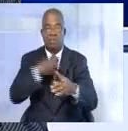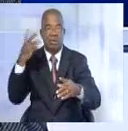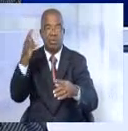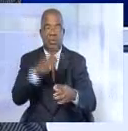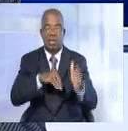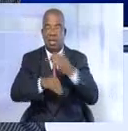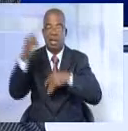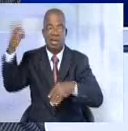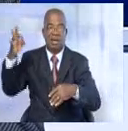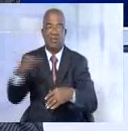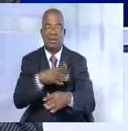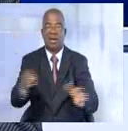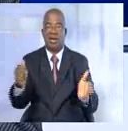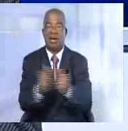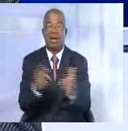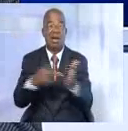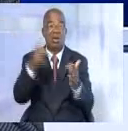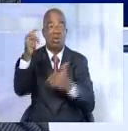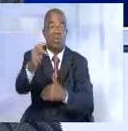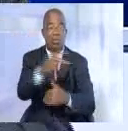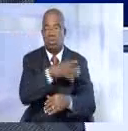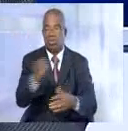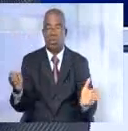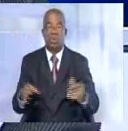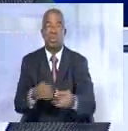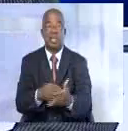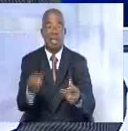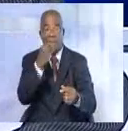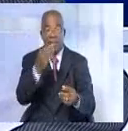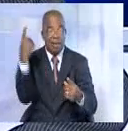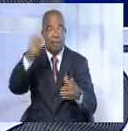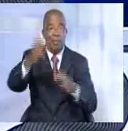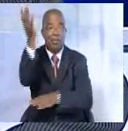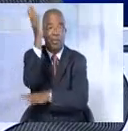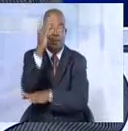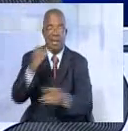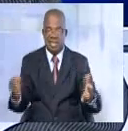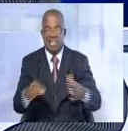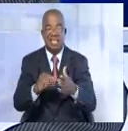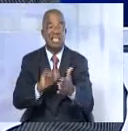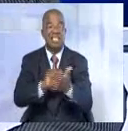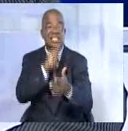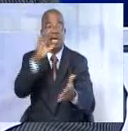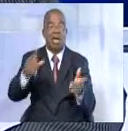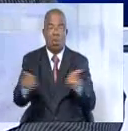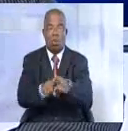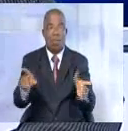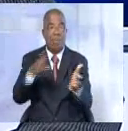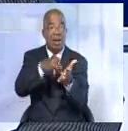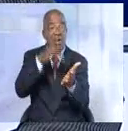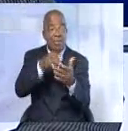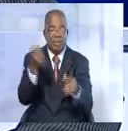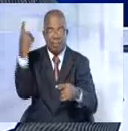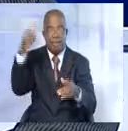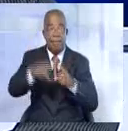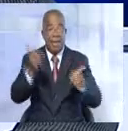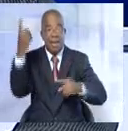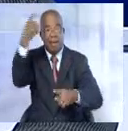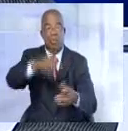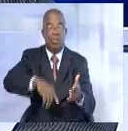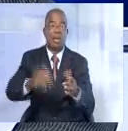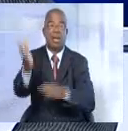un projet de production d'engrais naturels mis en place par des chercheurs ivoiriens de l'université Nangui-Abrogoua. Ce projet